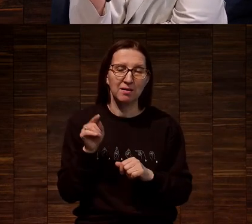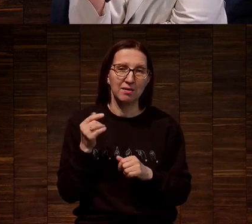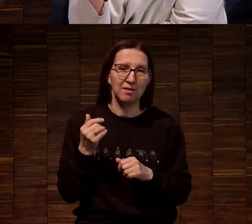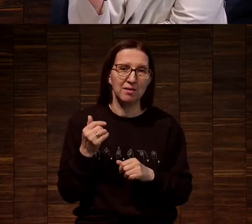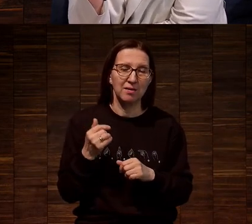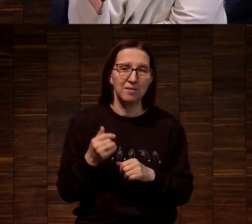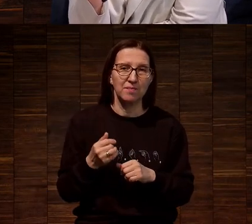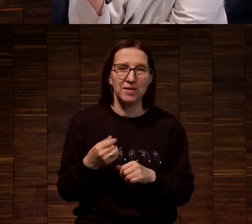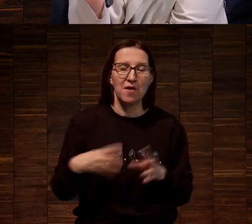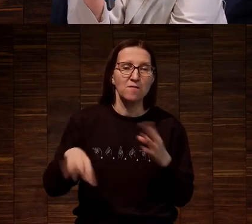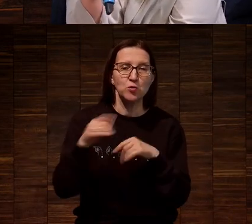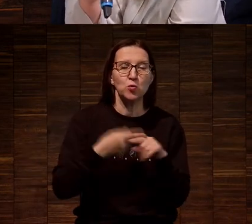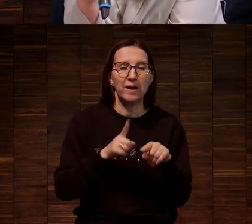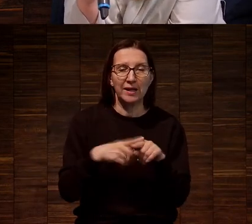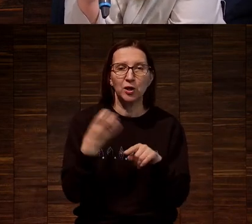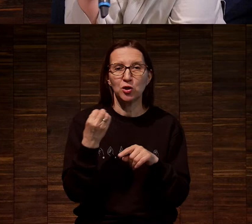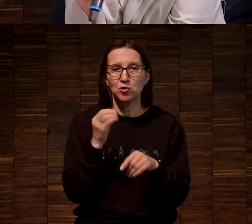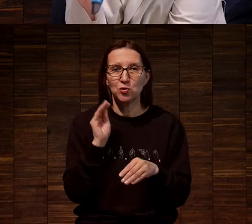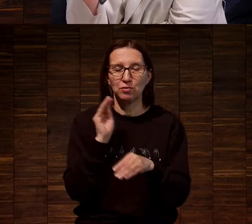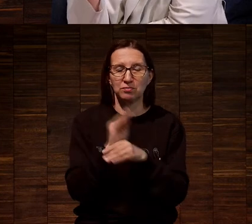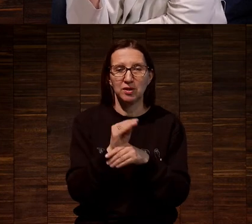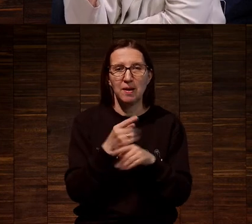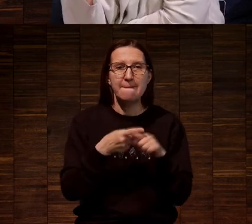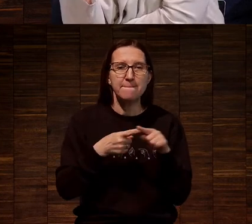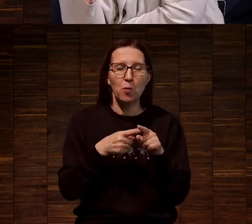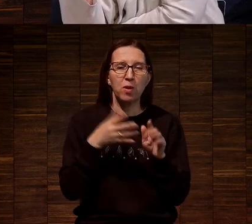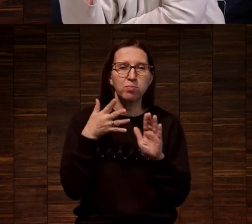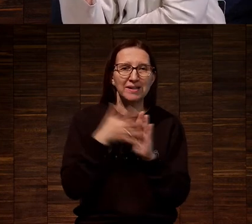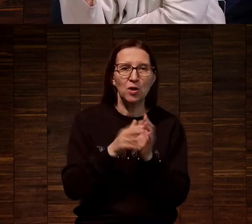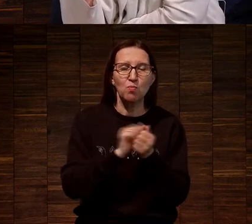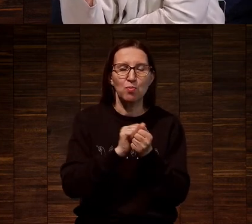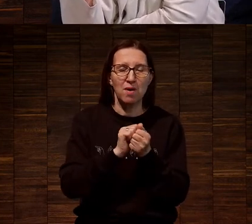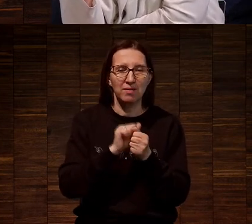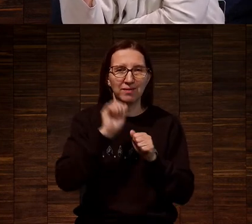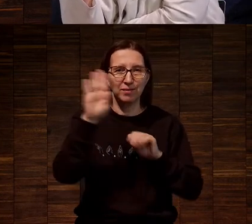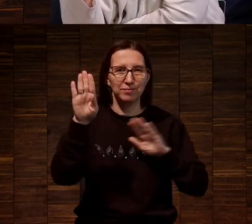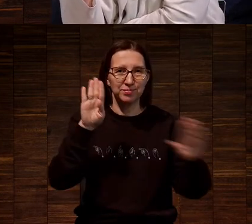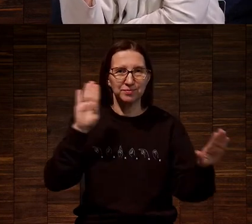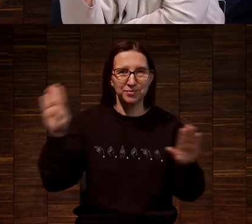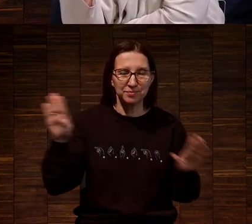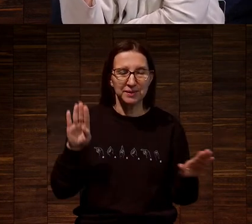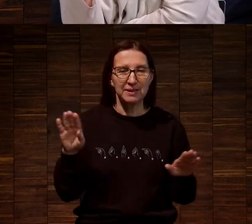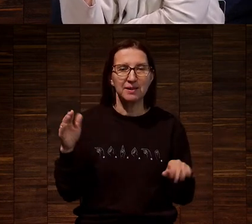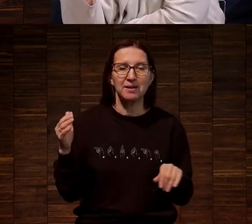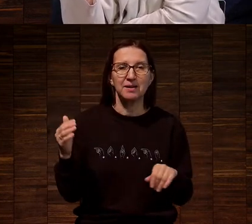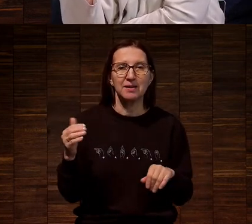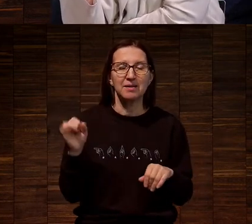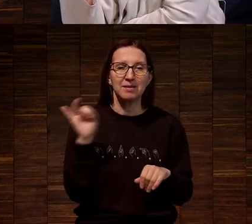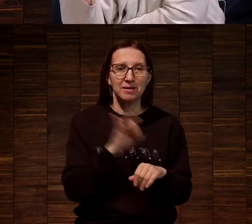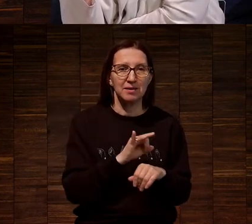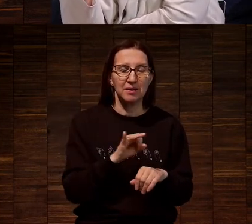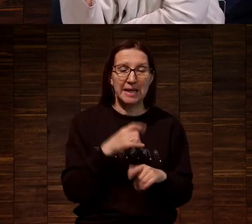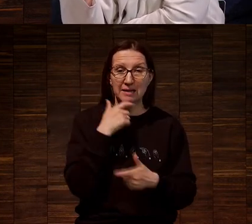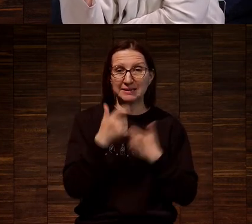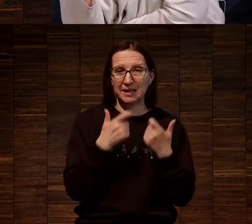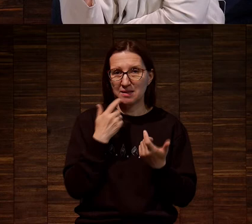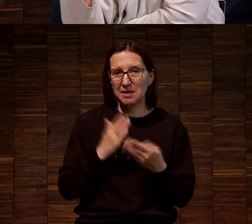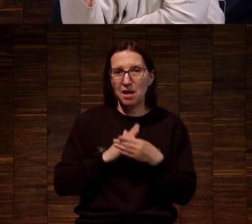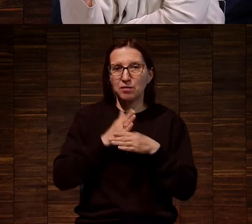закрыли все это еще одним слоем полупрозрачной бумаги, и зрители попадали